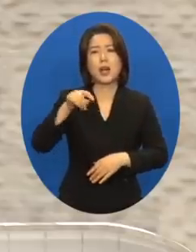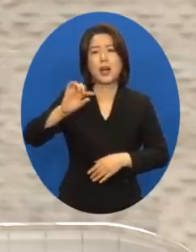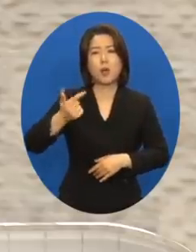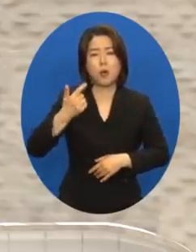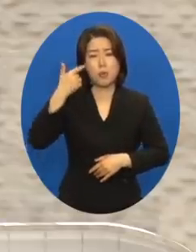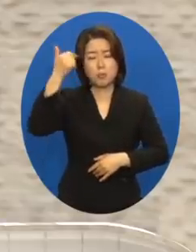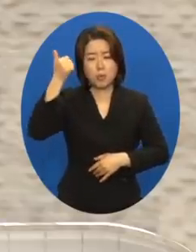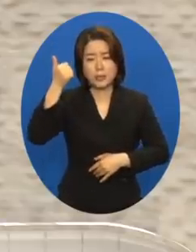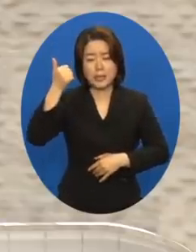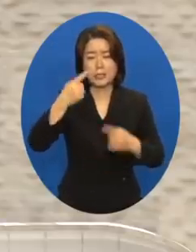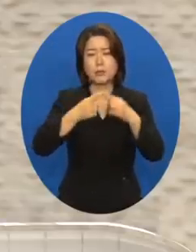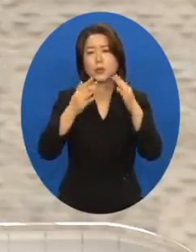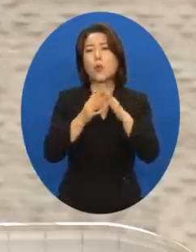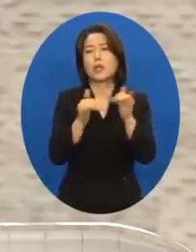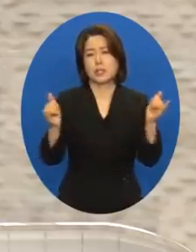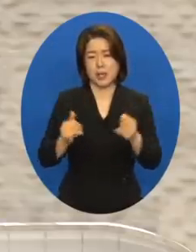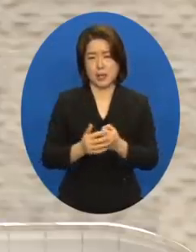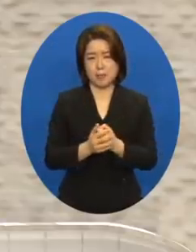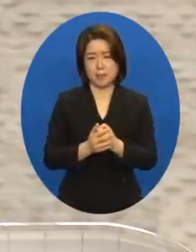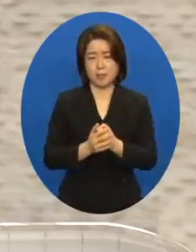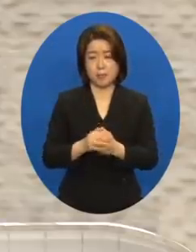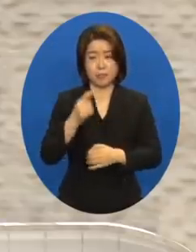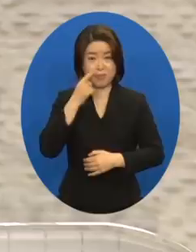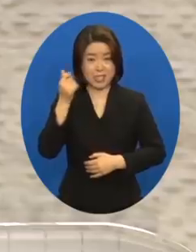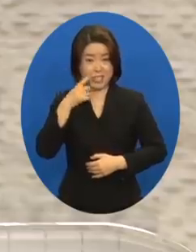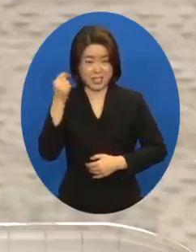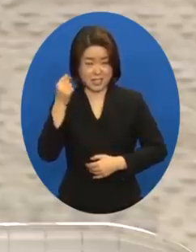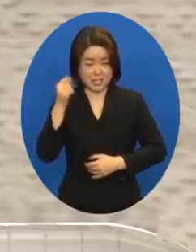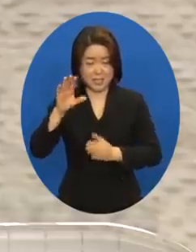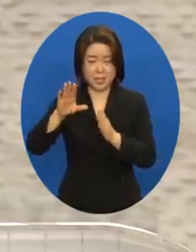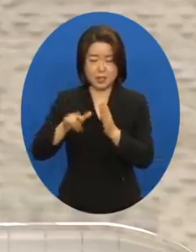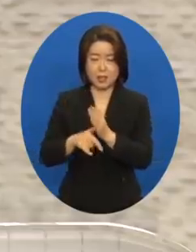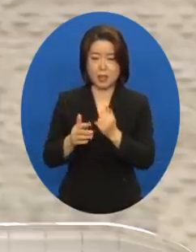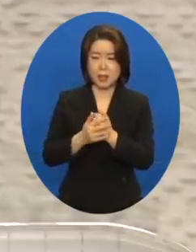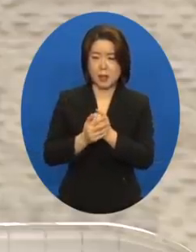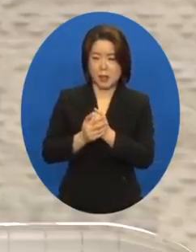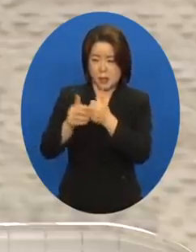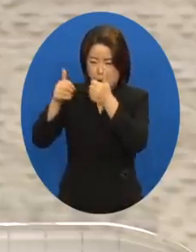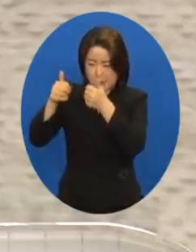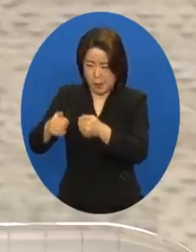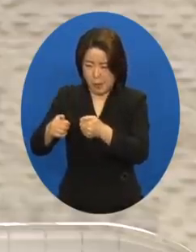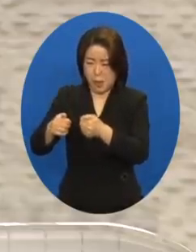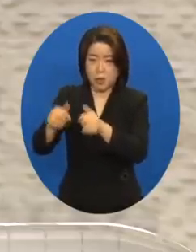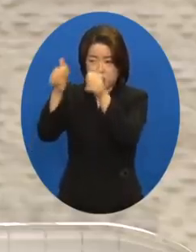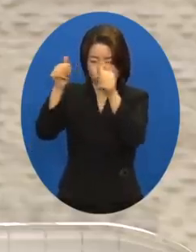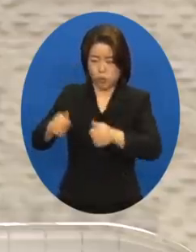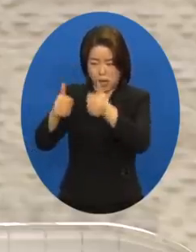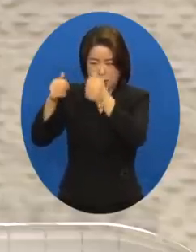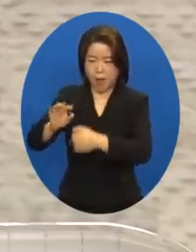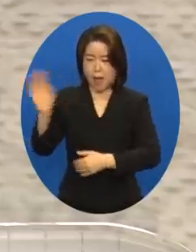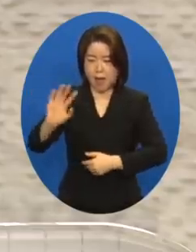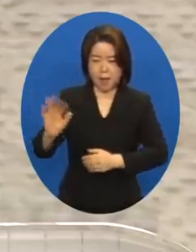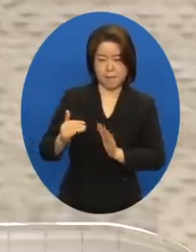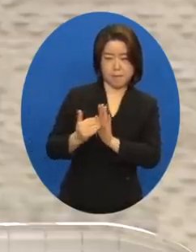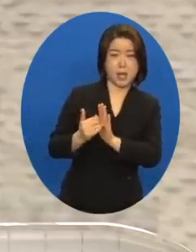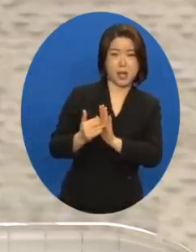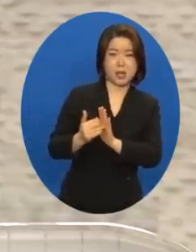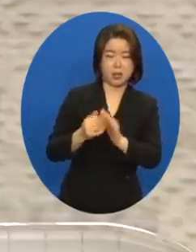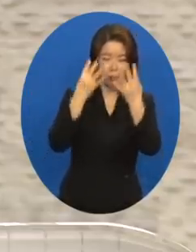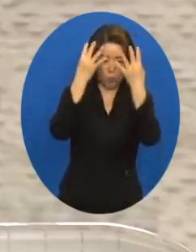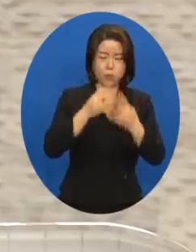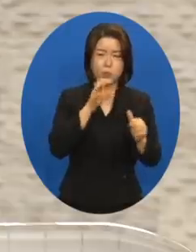일제시대 때 신사참배 거부 하고 감옥에 가서 얼마나 고초를 당했는지 모릅니다 6.25 전쟁 때